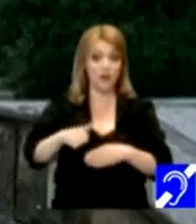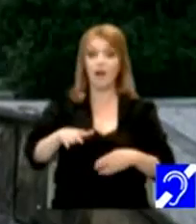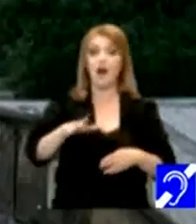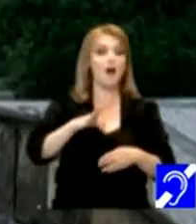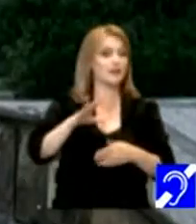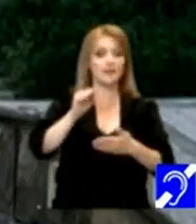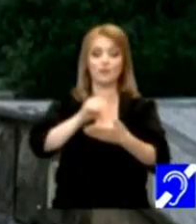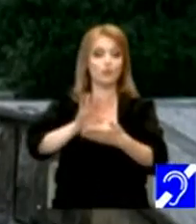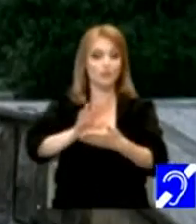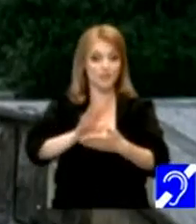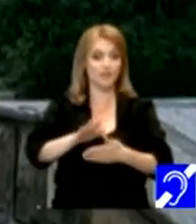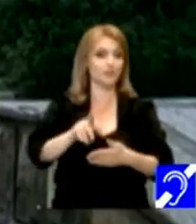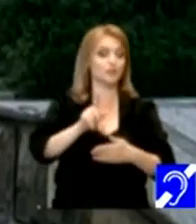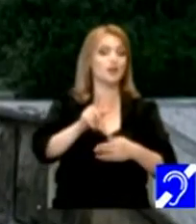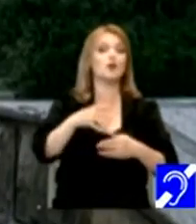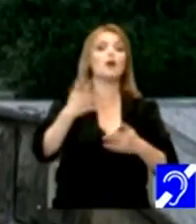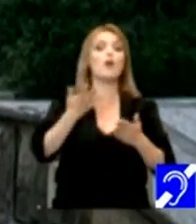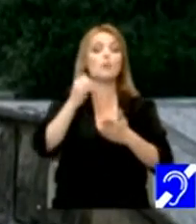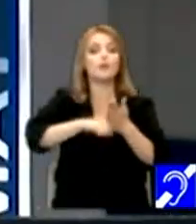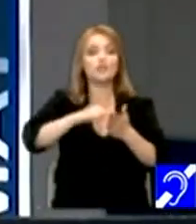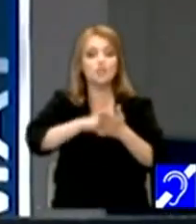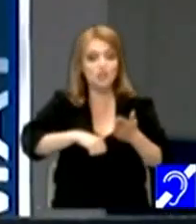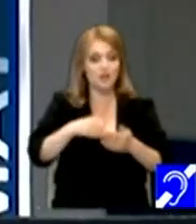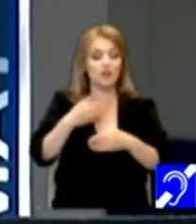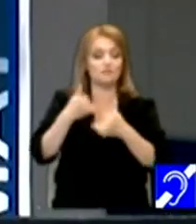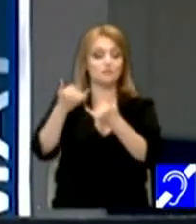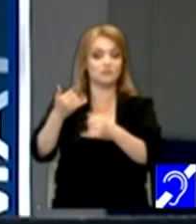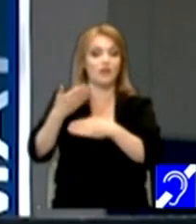băncile comerciale și Banca Națională a Moldovei, inclusiv prin